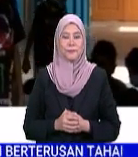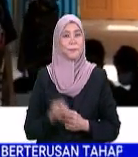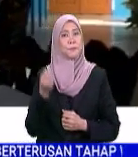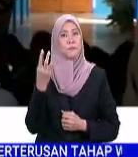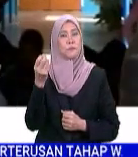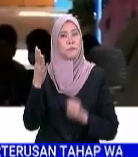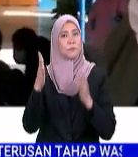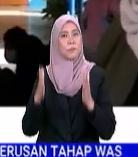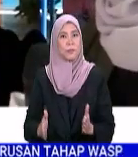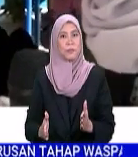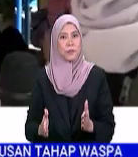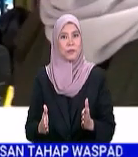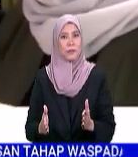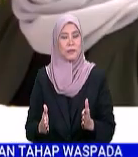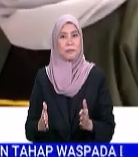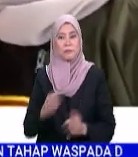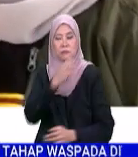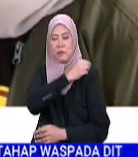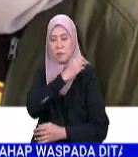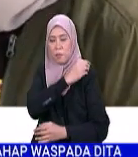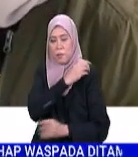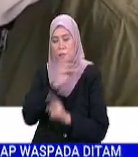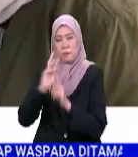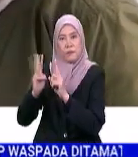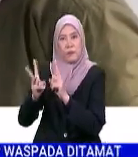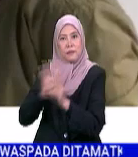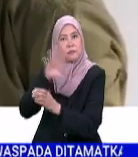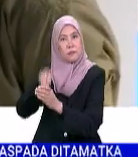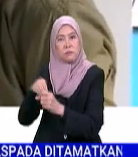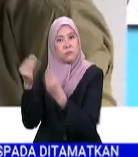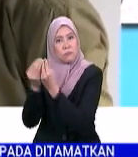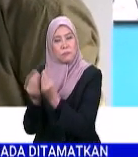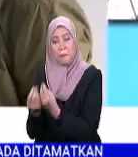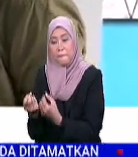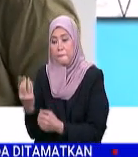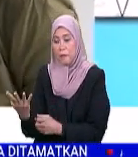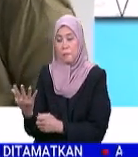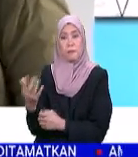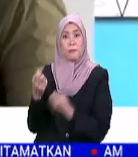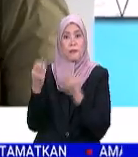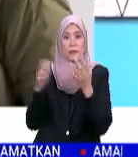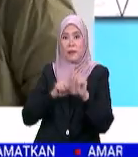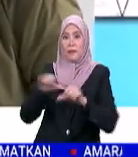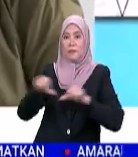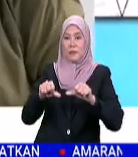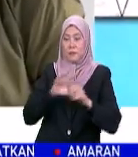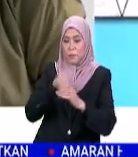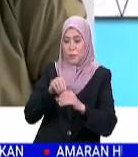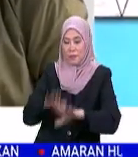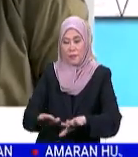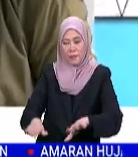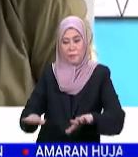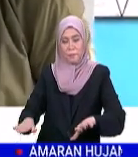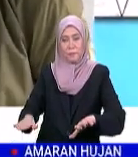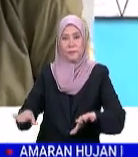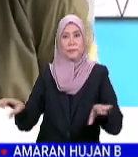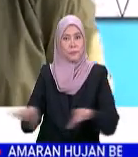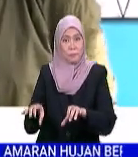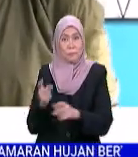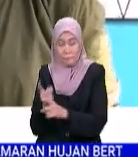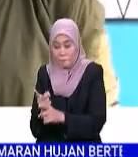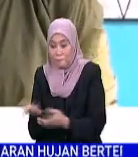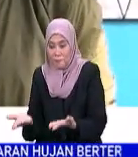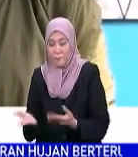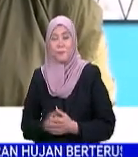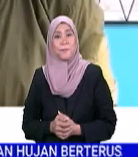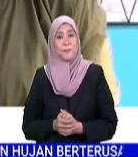ramai sebenarnya anggota JKM yang terlibat, dan kalau kita lihat ada banyak aktiviti termasuk kanak-kanak yang dijalankan Puan?